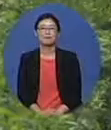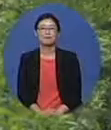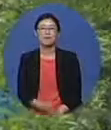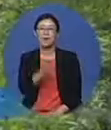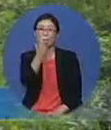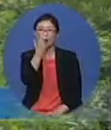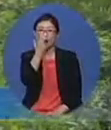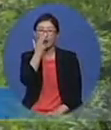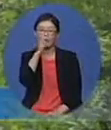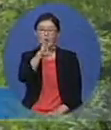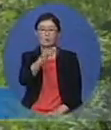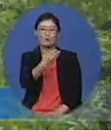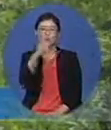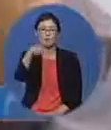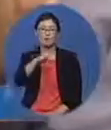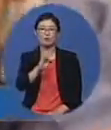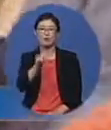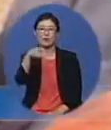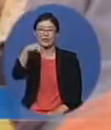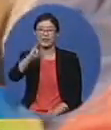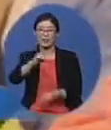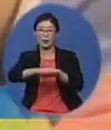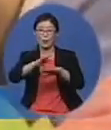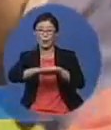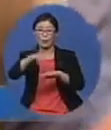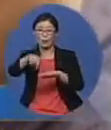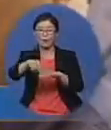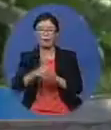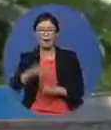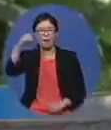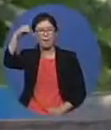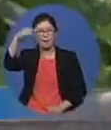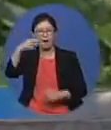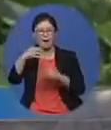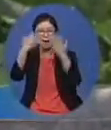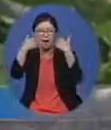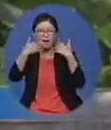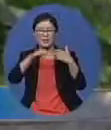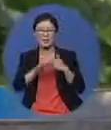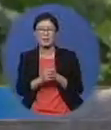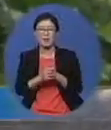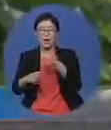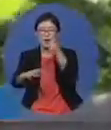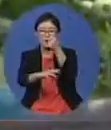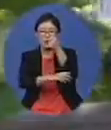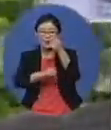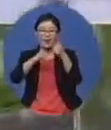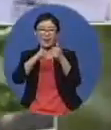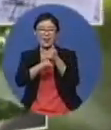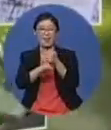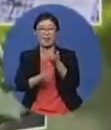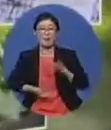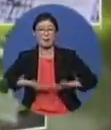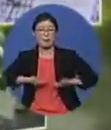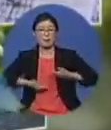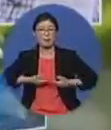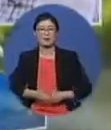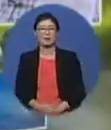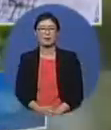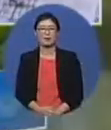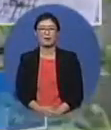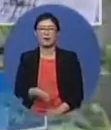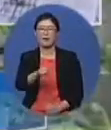평택의 한 블루베리 농가. 뙤양볕 아래에서도 모처럼 넘쳐나는 수확의 손길로 활기가 가득합니다. 소비가 안